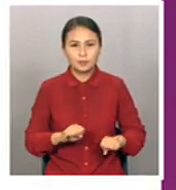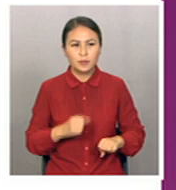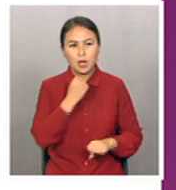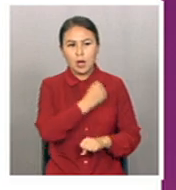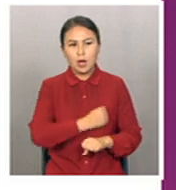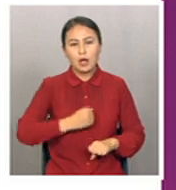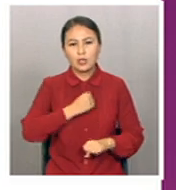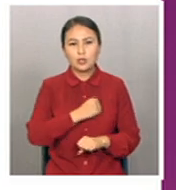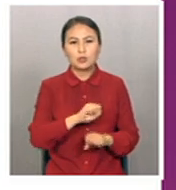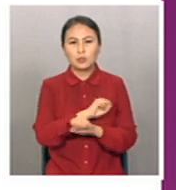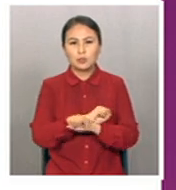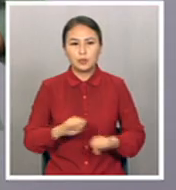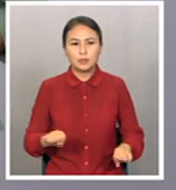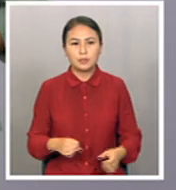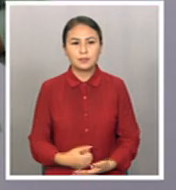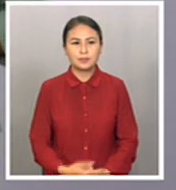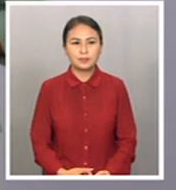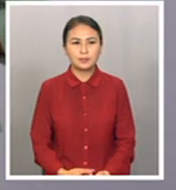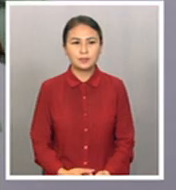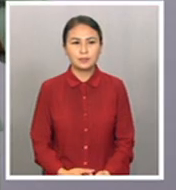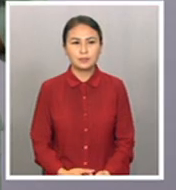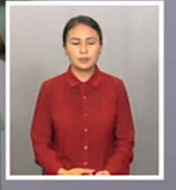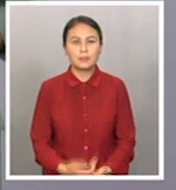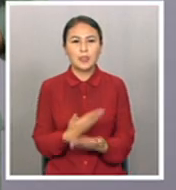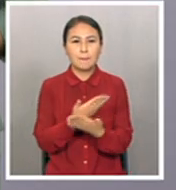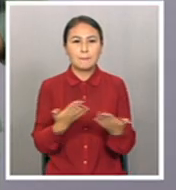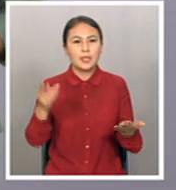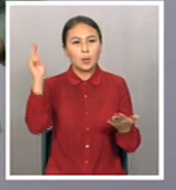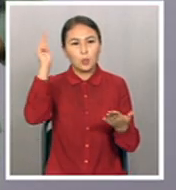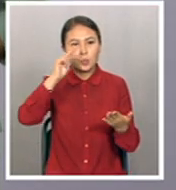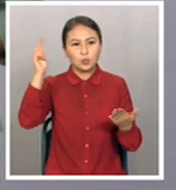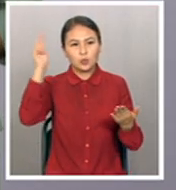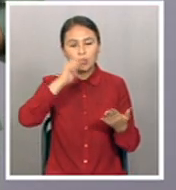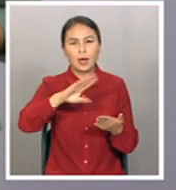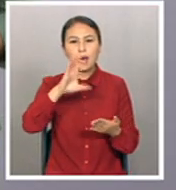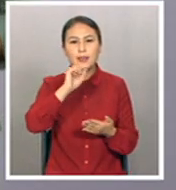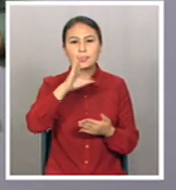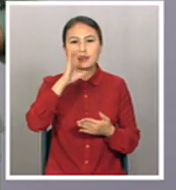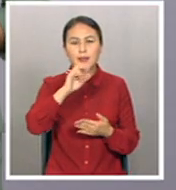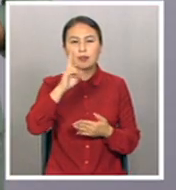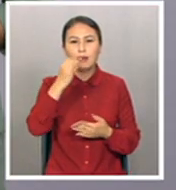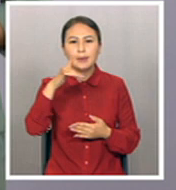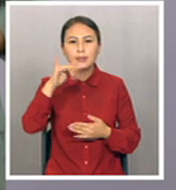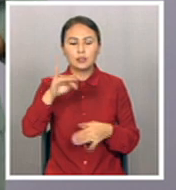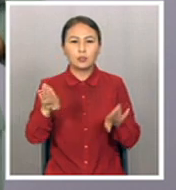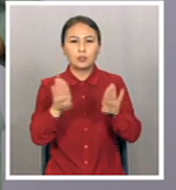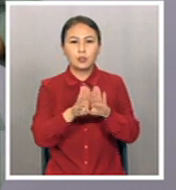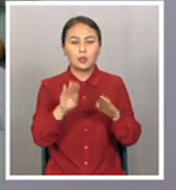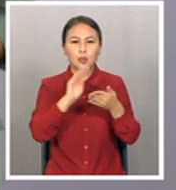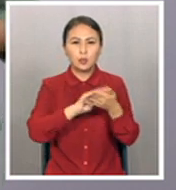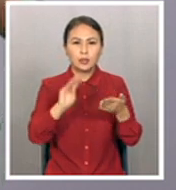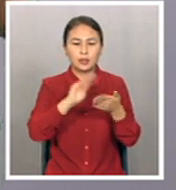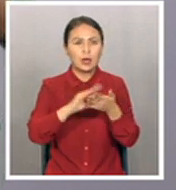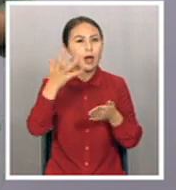Ашуға ерік берме. Міне оқушылар, Асан Қайғының бұл өлеңі